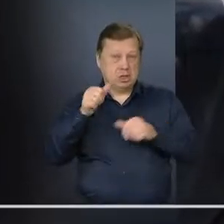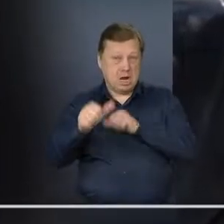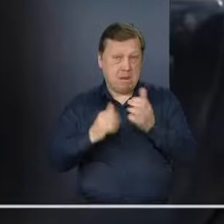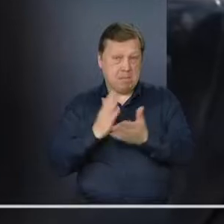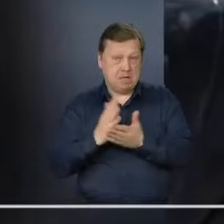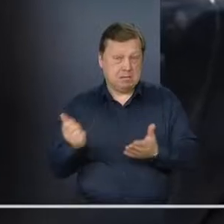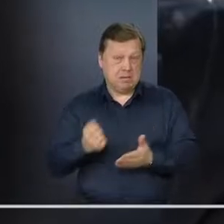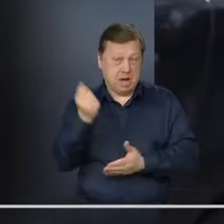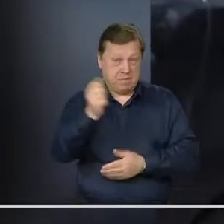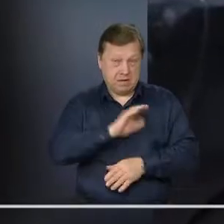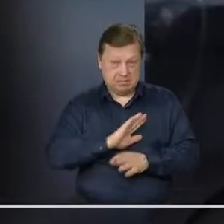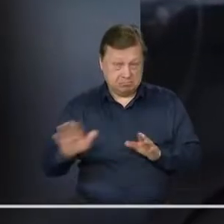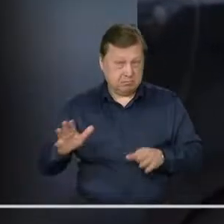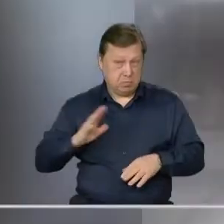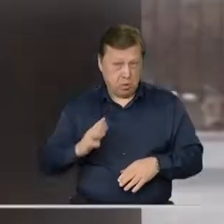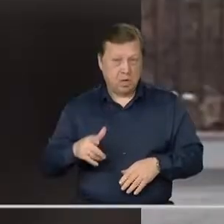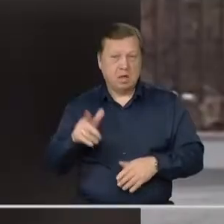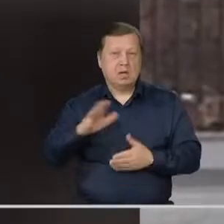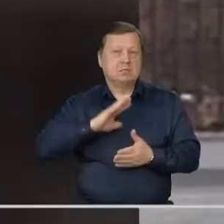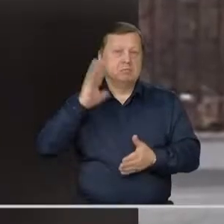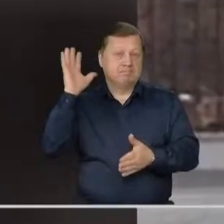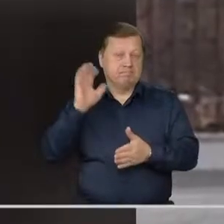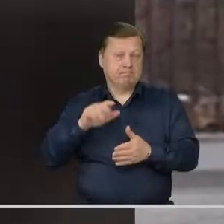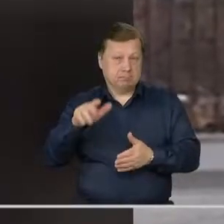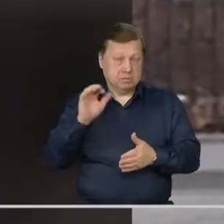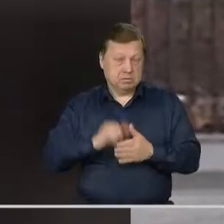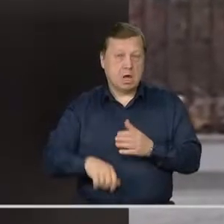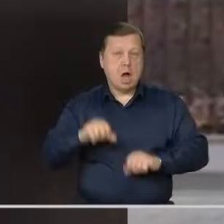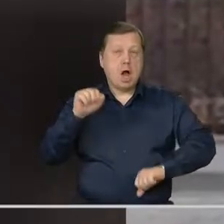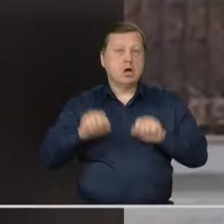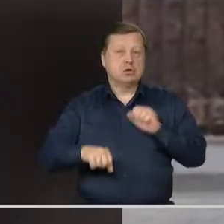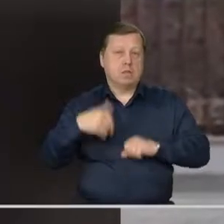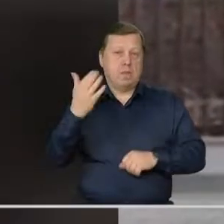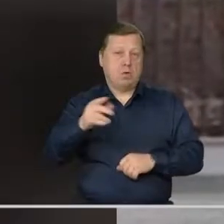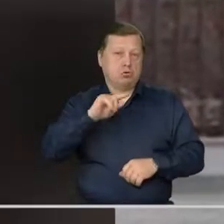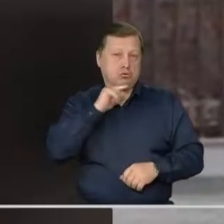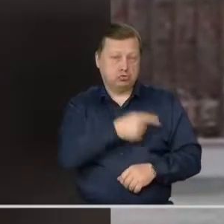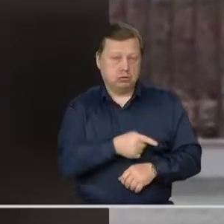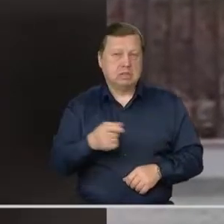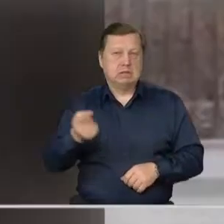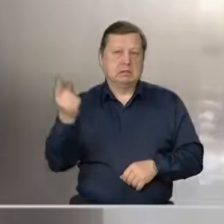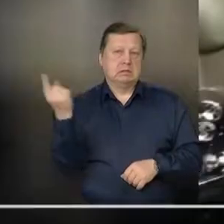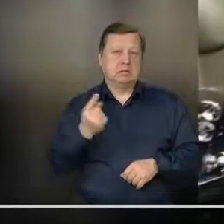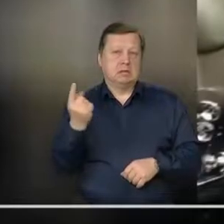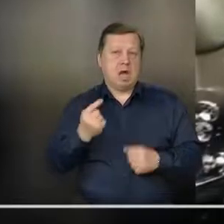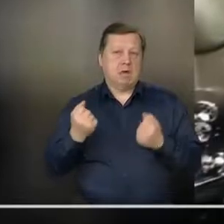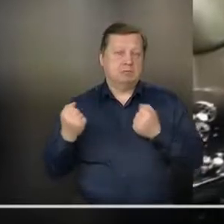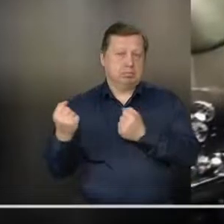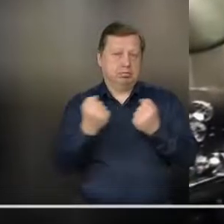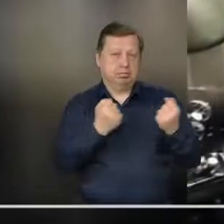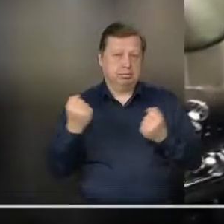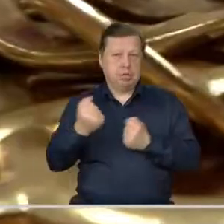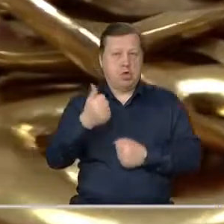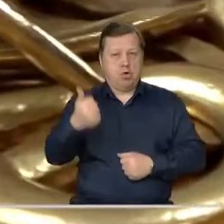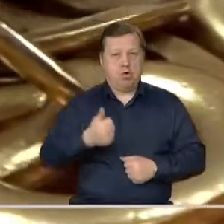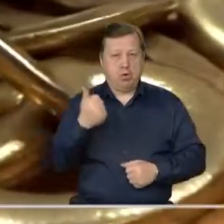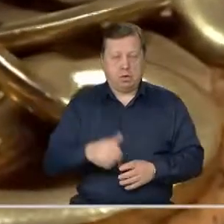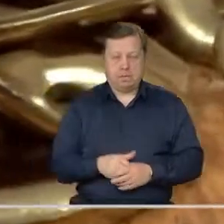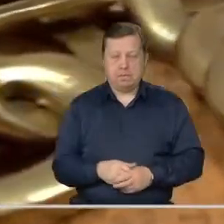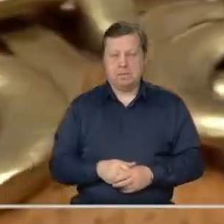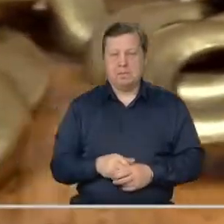bez prawa jazdy które odebrano mu za łamanie przepisów drogowych są tylko nałożyć grzywnę i zakazał Krasice prowadzenia pojazdów przez rok